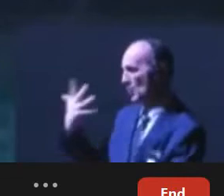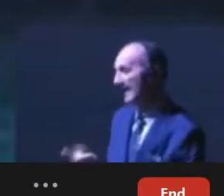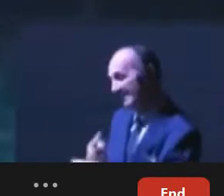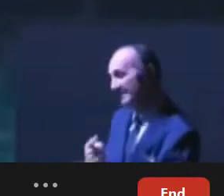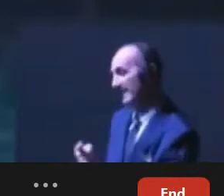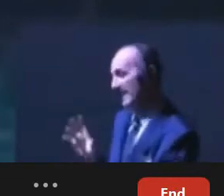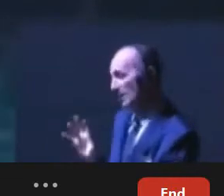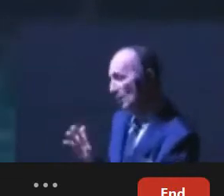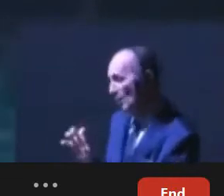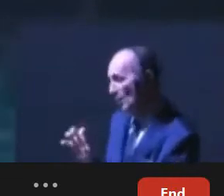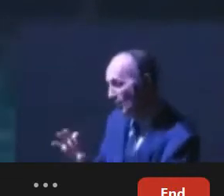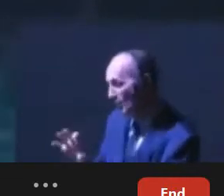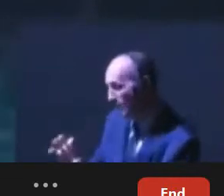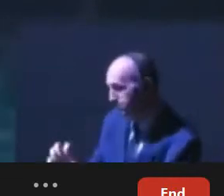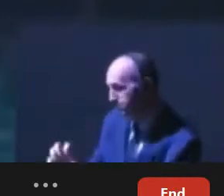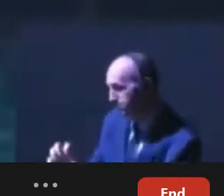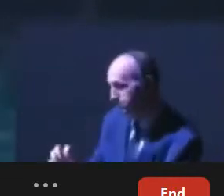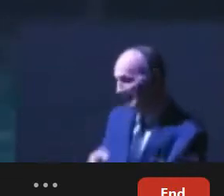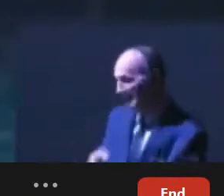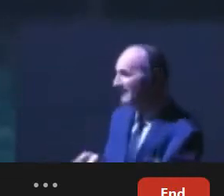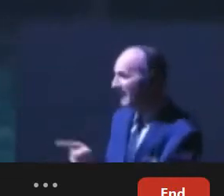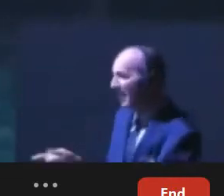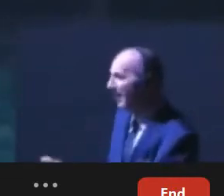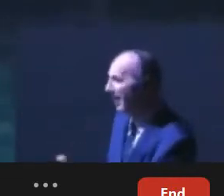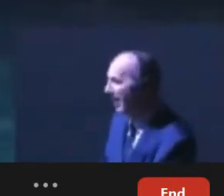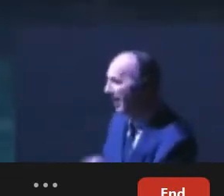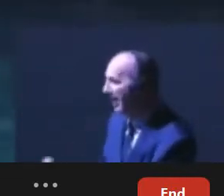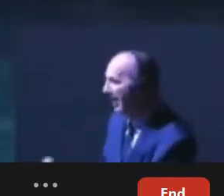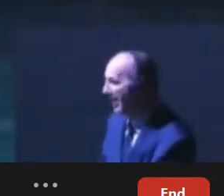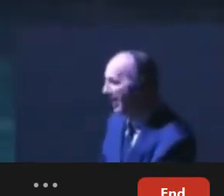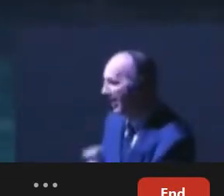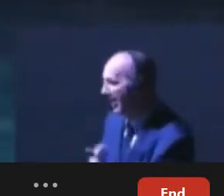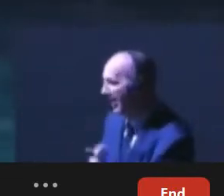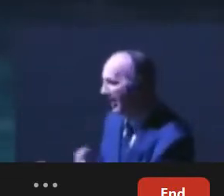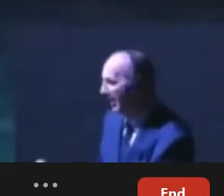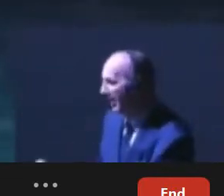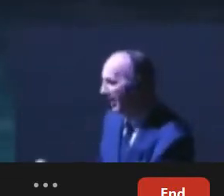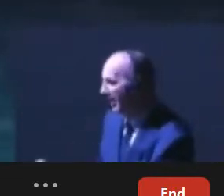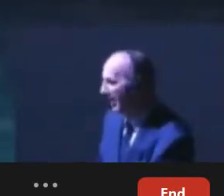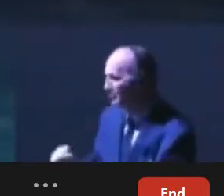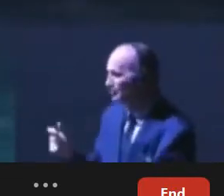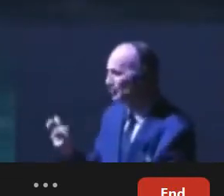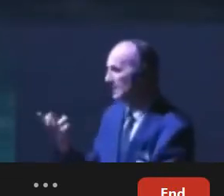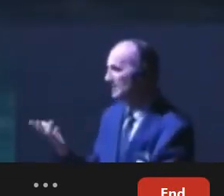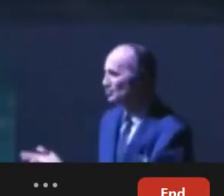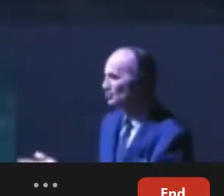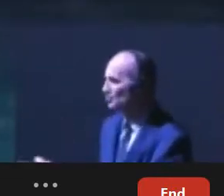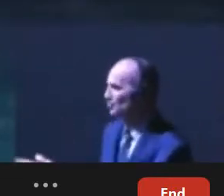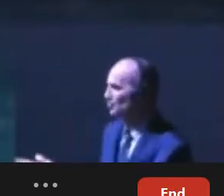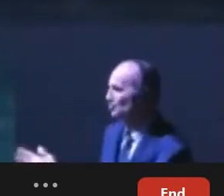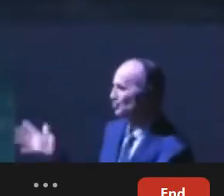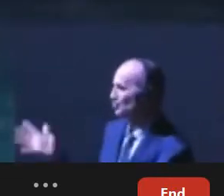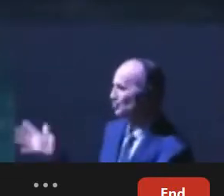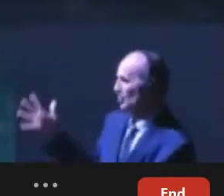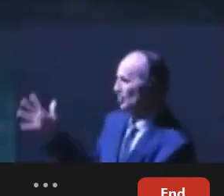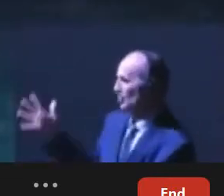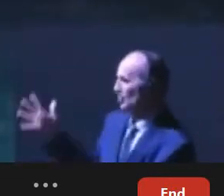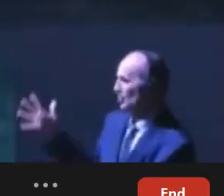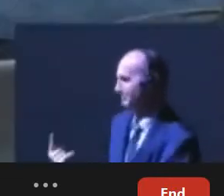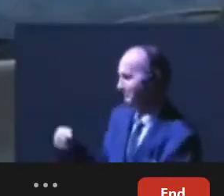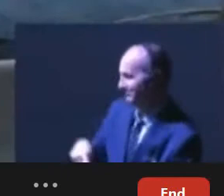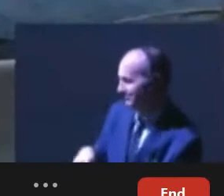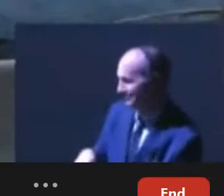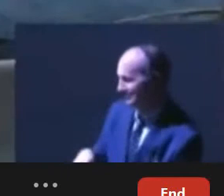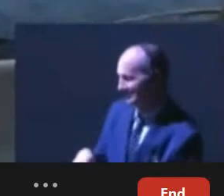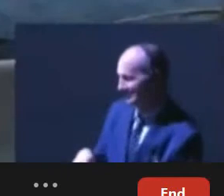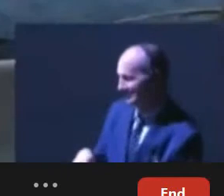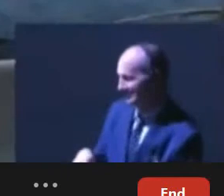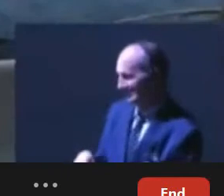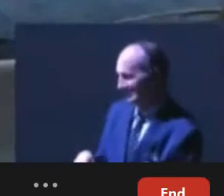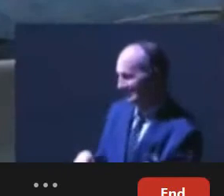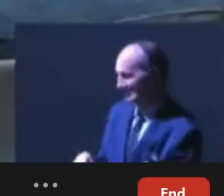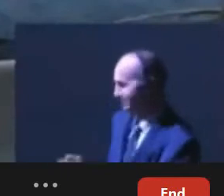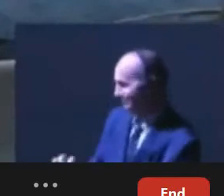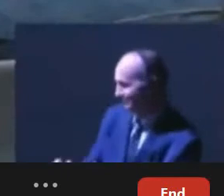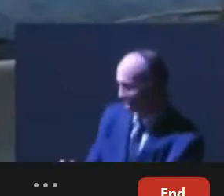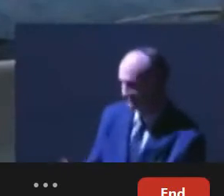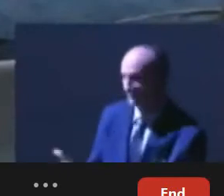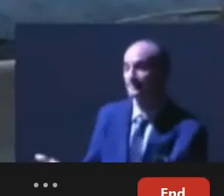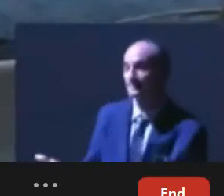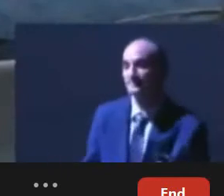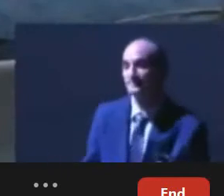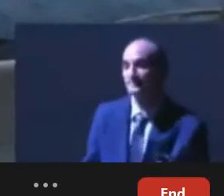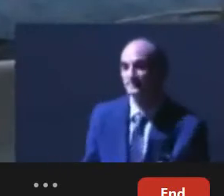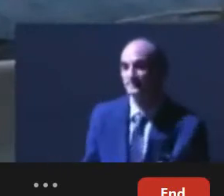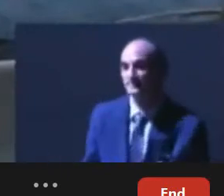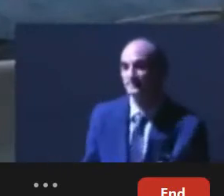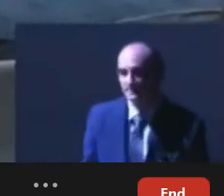tốc tốc độ khoảng gấp 5 lần nữa. Vì vậy cái điều này nó sẽ có không thì tôi sẽ